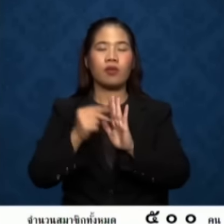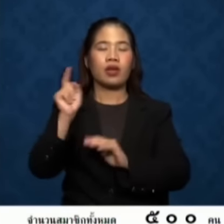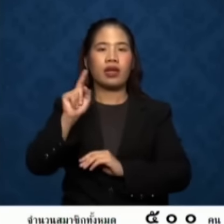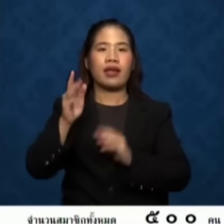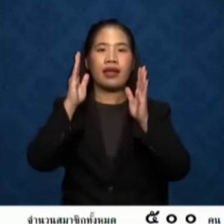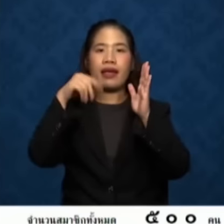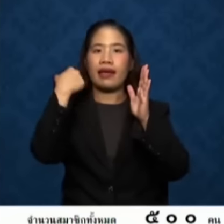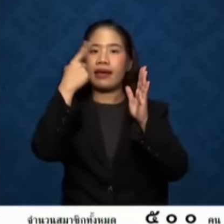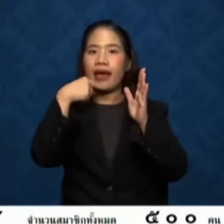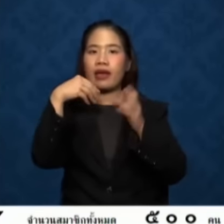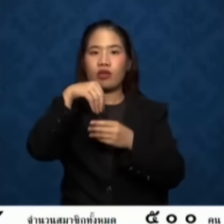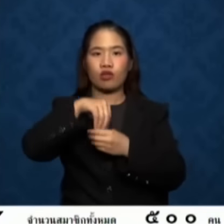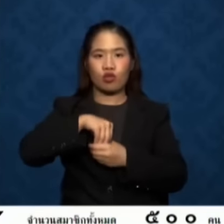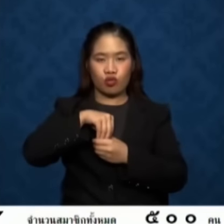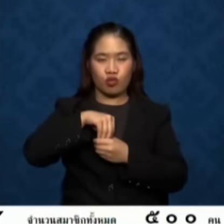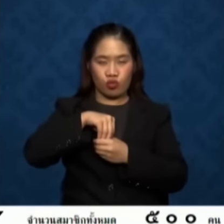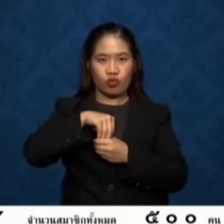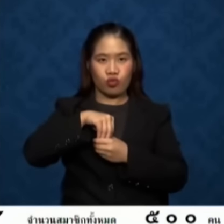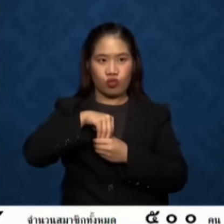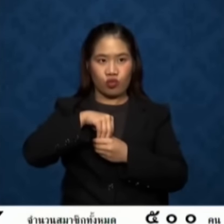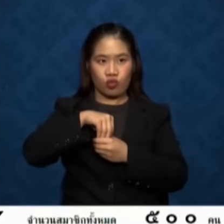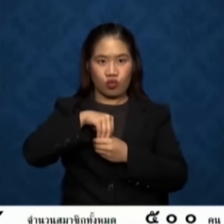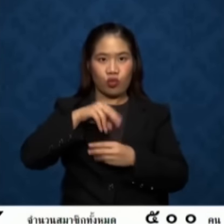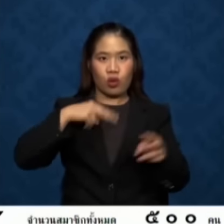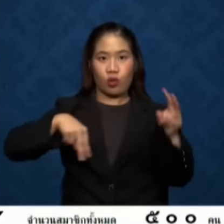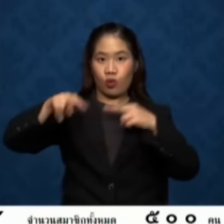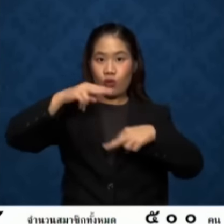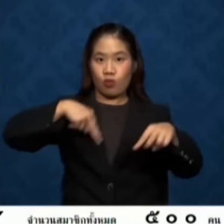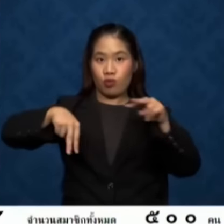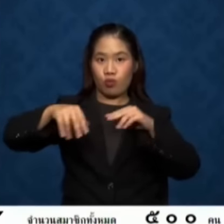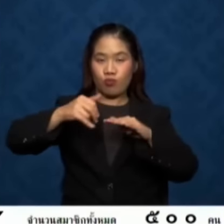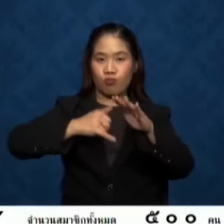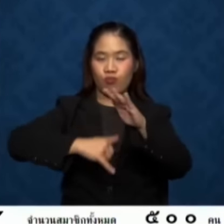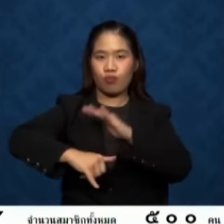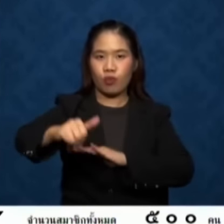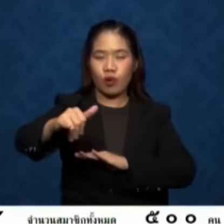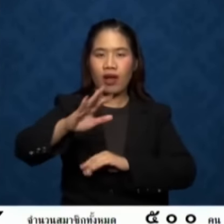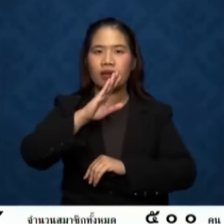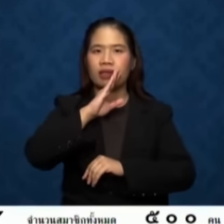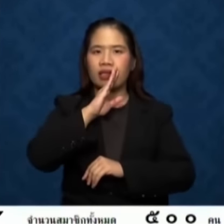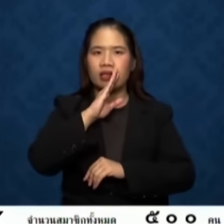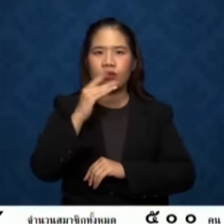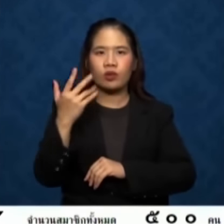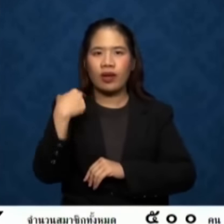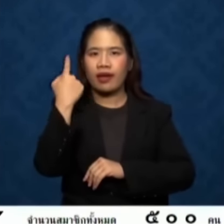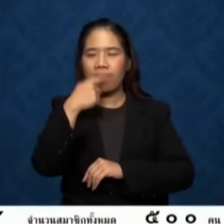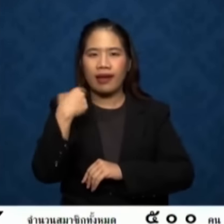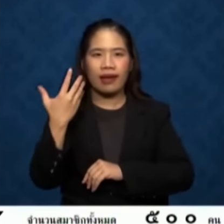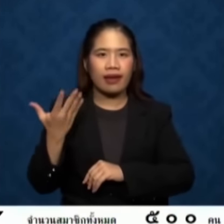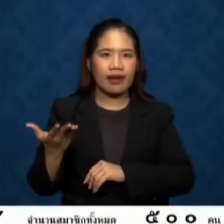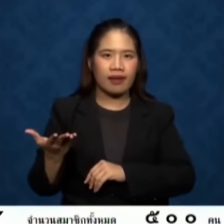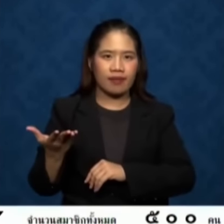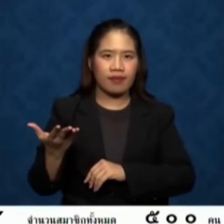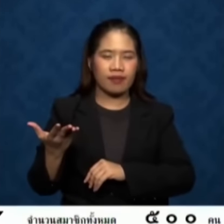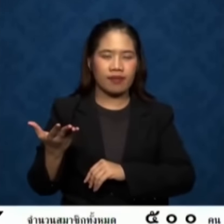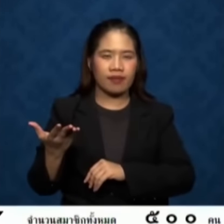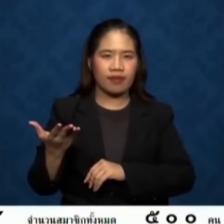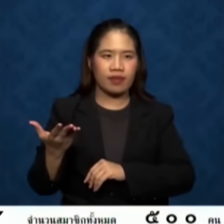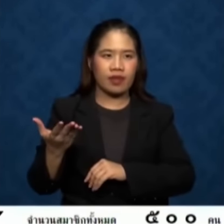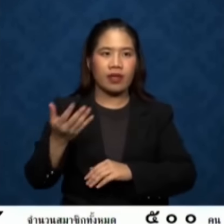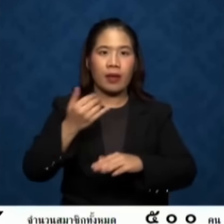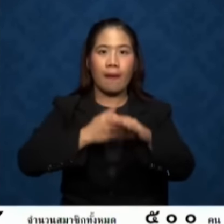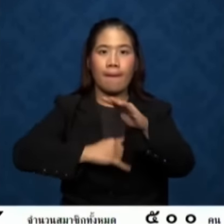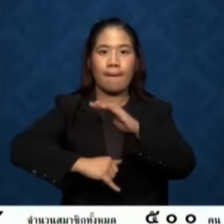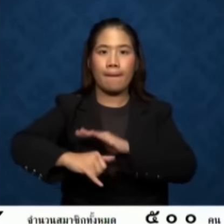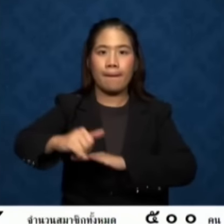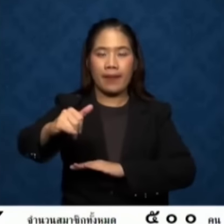ขังนั้นพ้นจากการควบคุมและถ้าผู้ต้องขังนั้นไปเสียจากสถาน